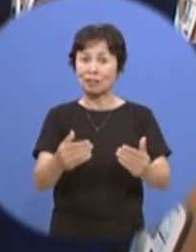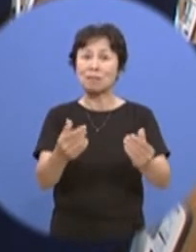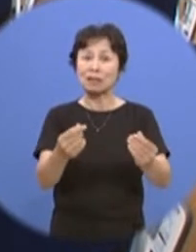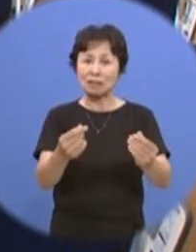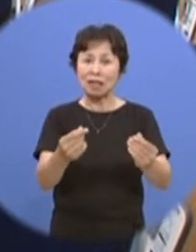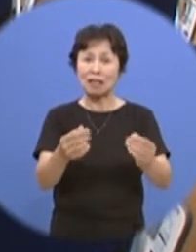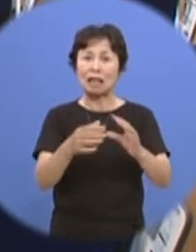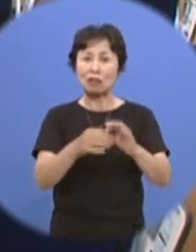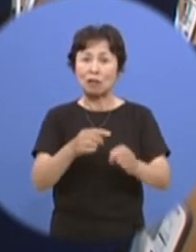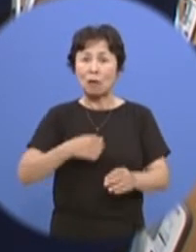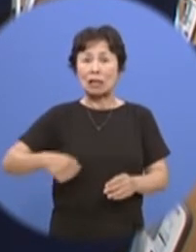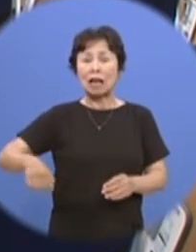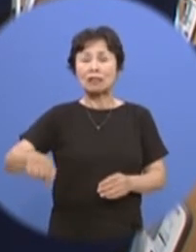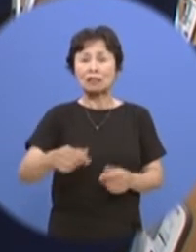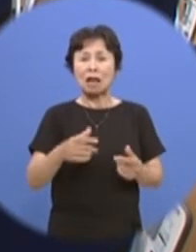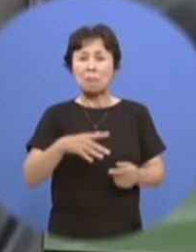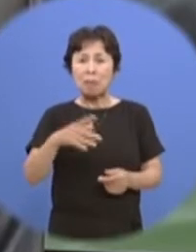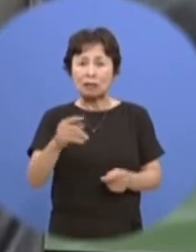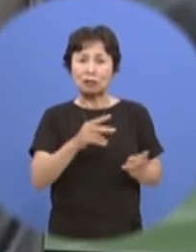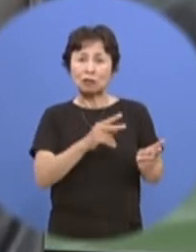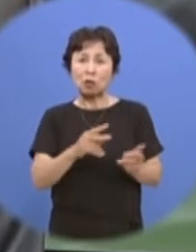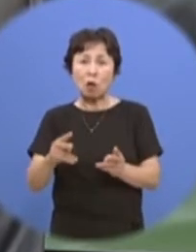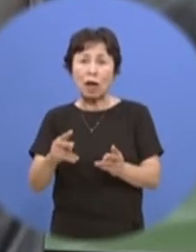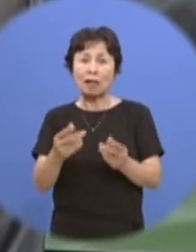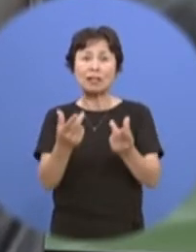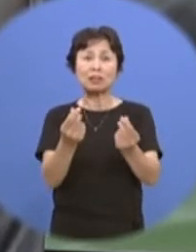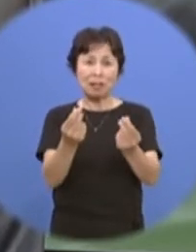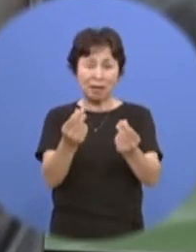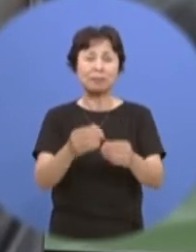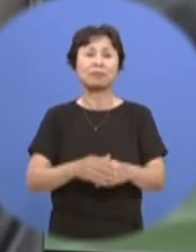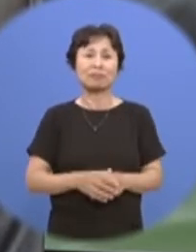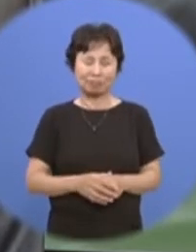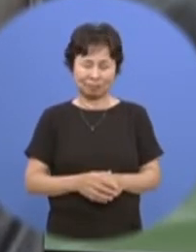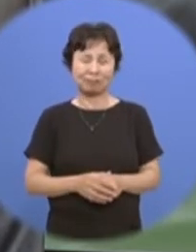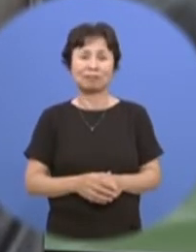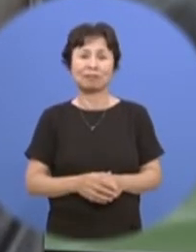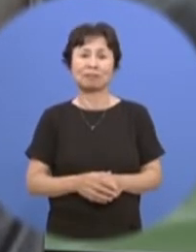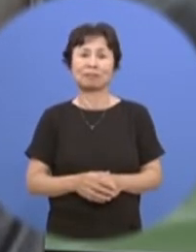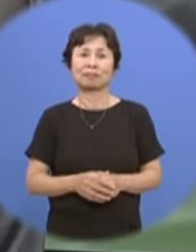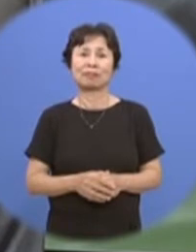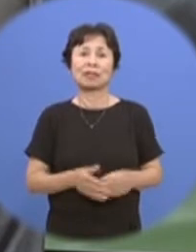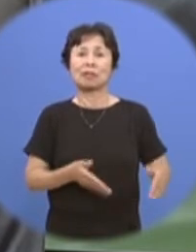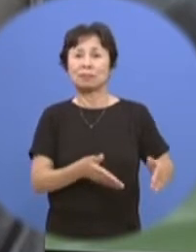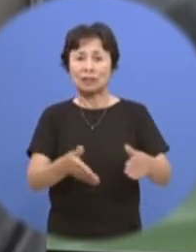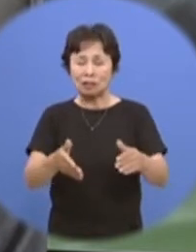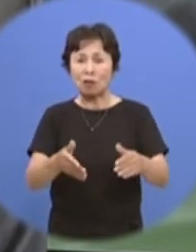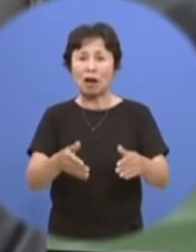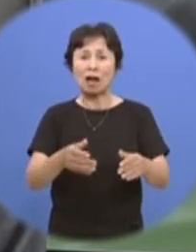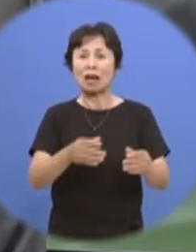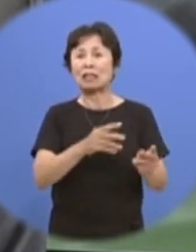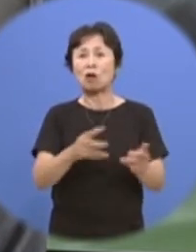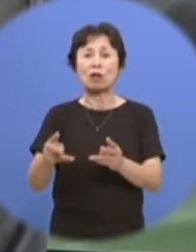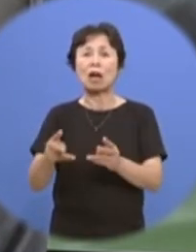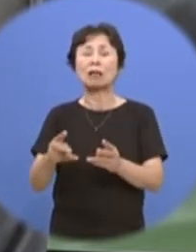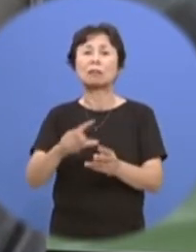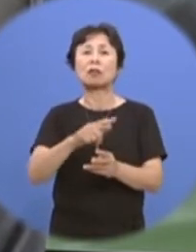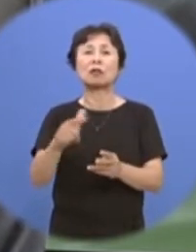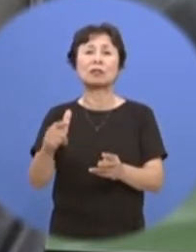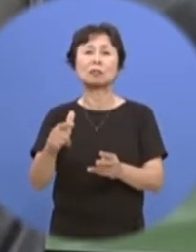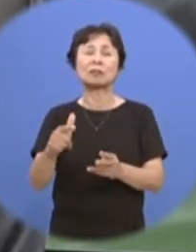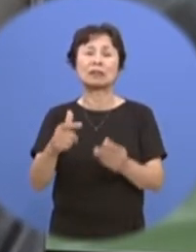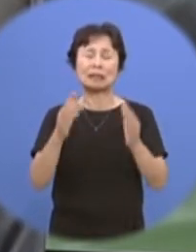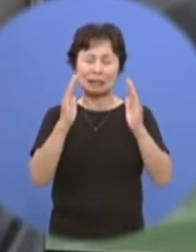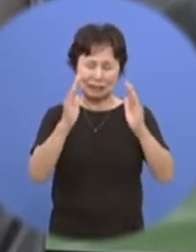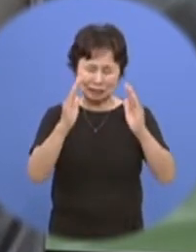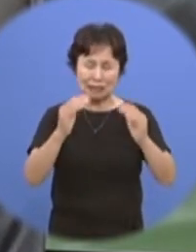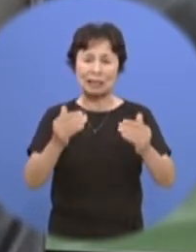ということが重要のようですね、 はい、そうですね、まあ、ハードウェアは一生懸命やっていかないといけない、 はい、 でだけど一気に完成しませ